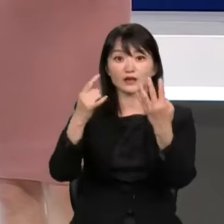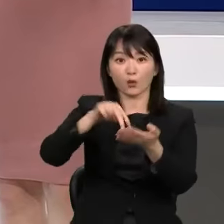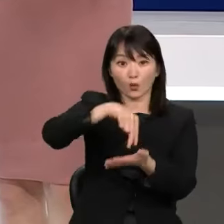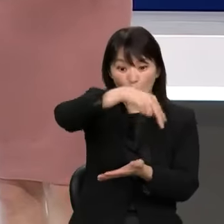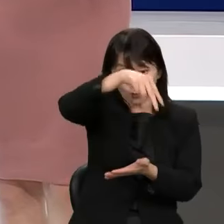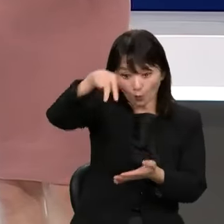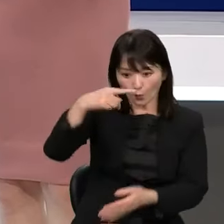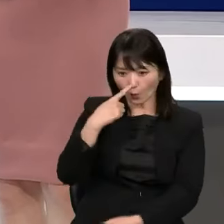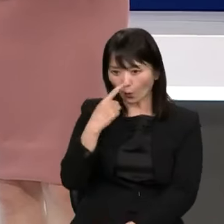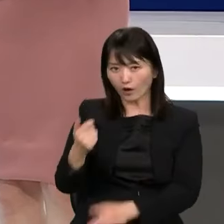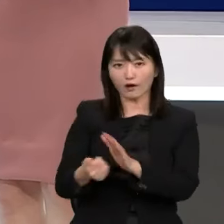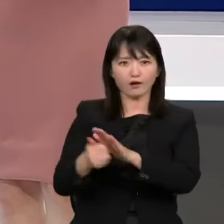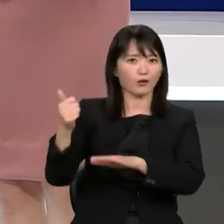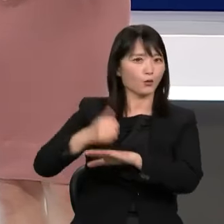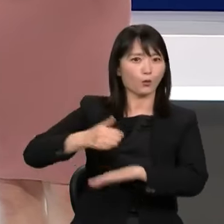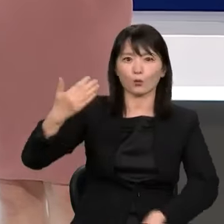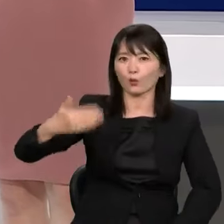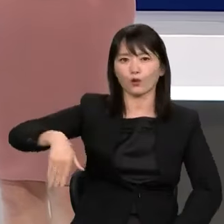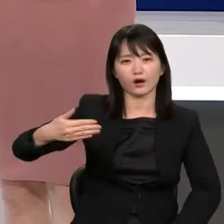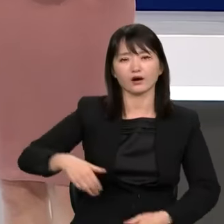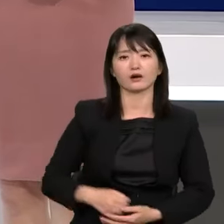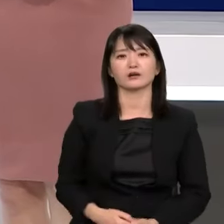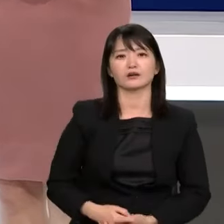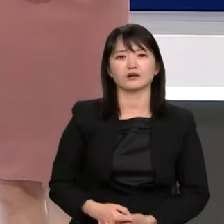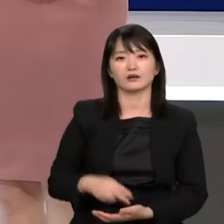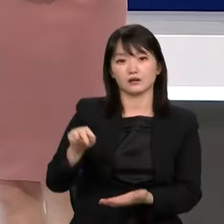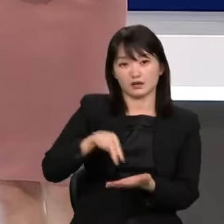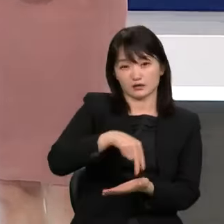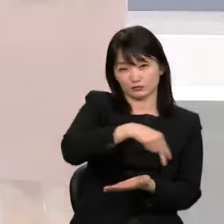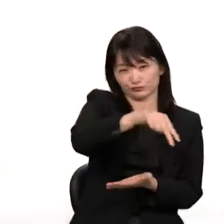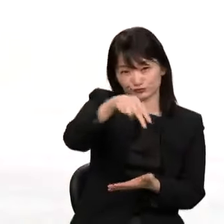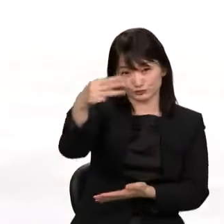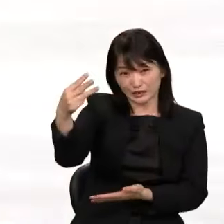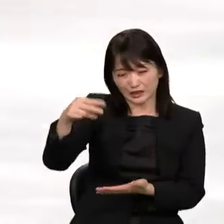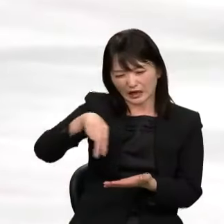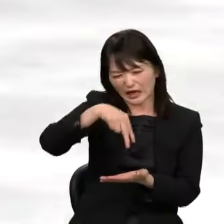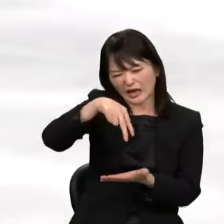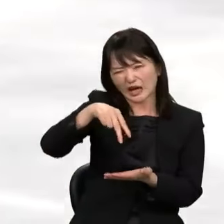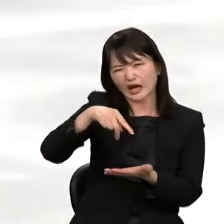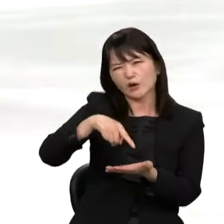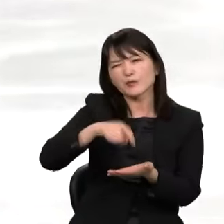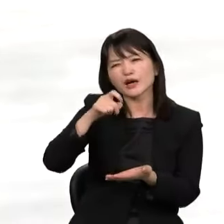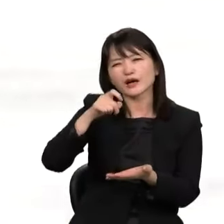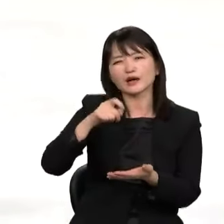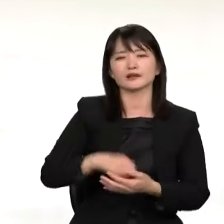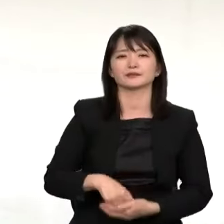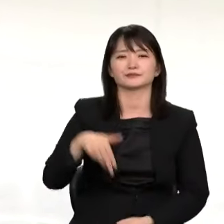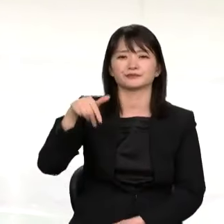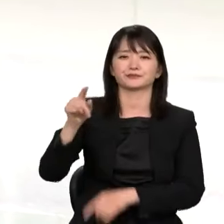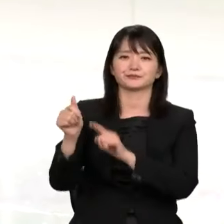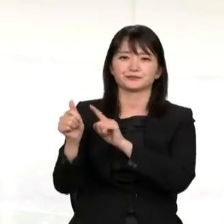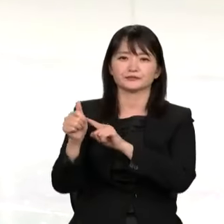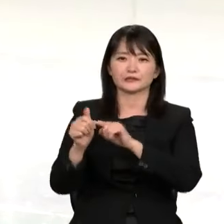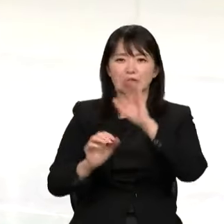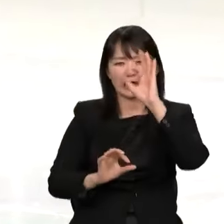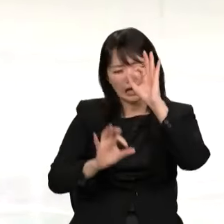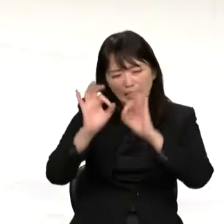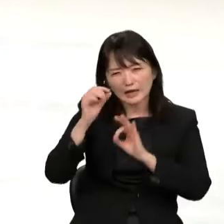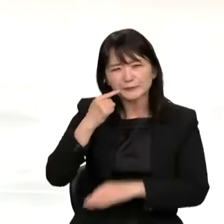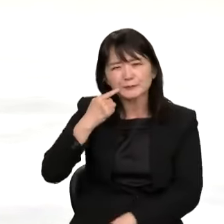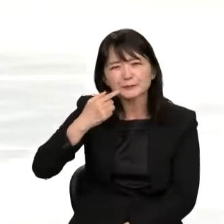점프를 아주 멋지게 성공해냈네요. 그런데 트리플 악셀에선 회전수가 부족했습니다. 차준환 선수는 이